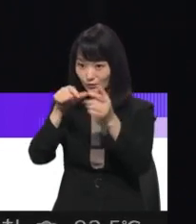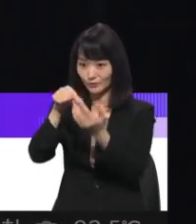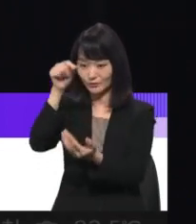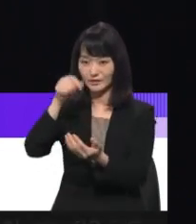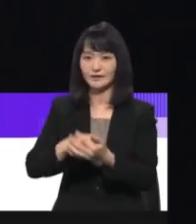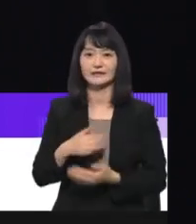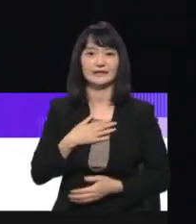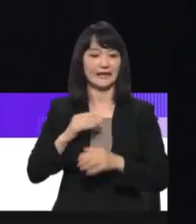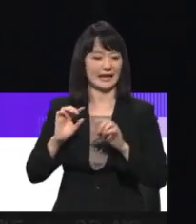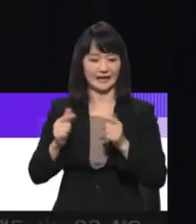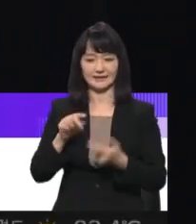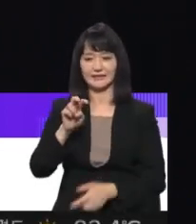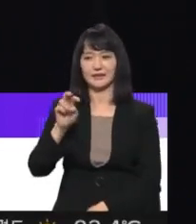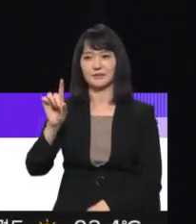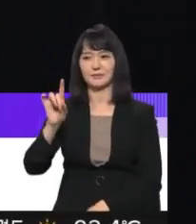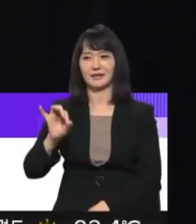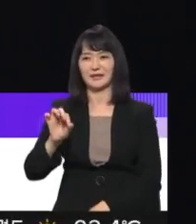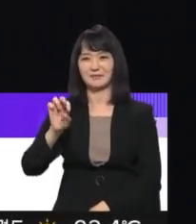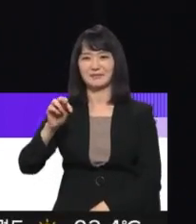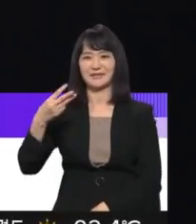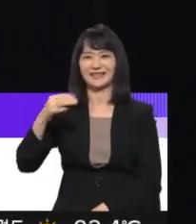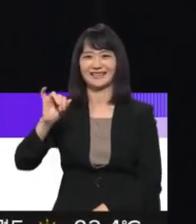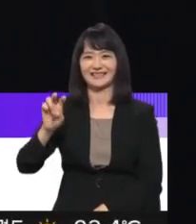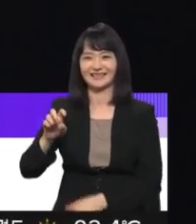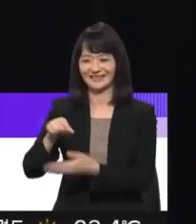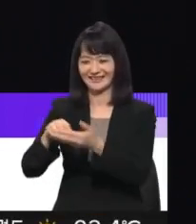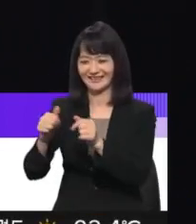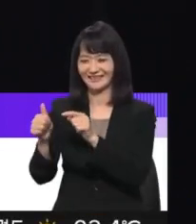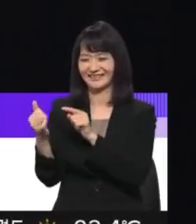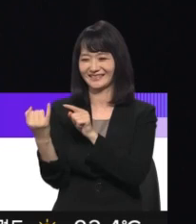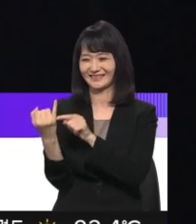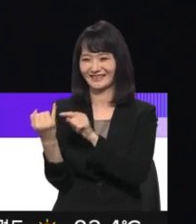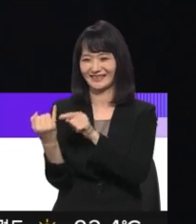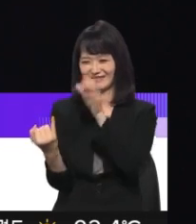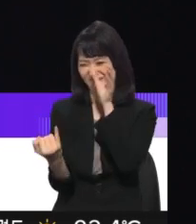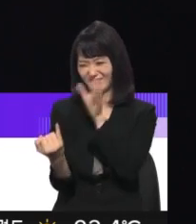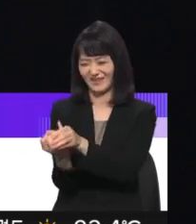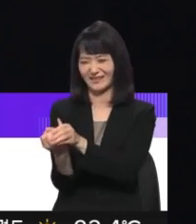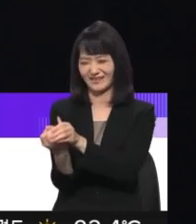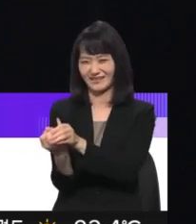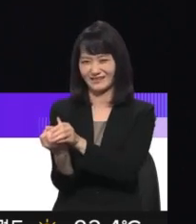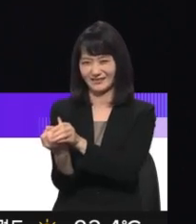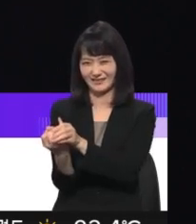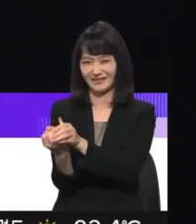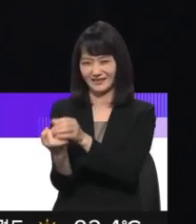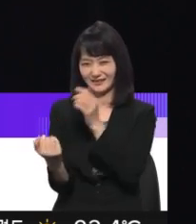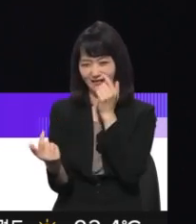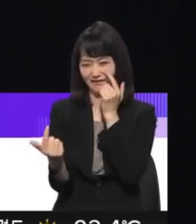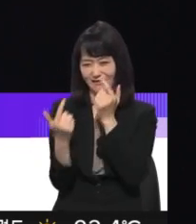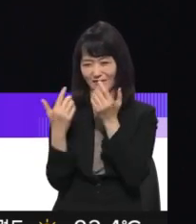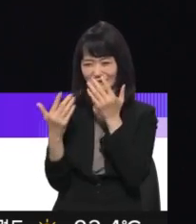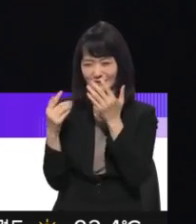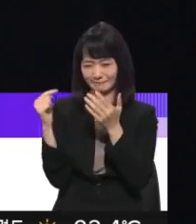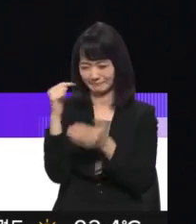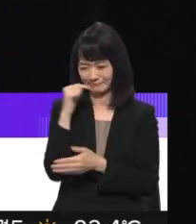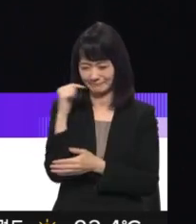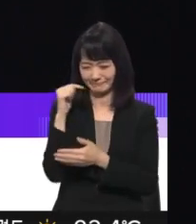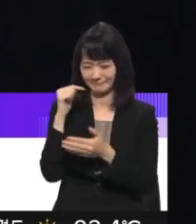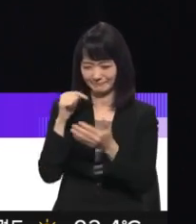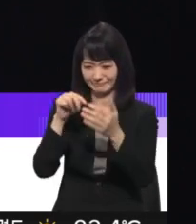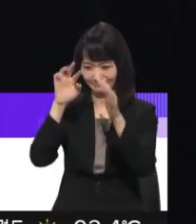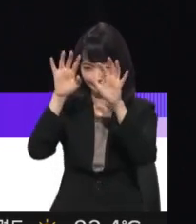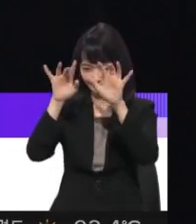미림 작가가 아 이름 다 있구요 아깐 여자가 맹렬하게 맹렬하게 은 연하게 맹 작가가 쭉